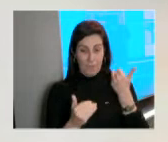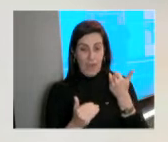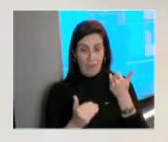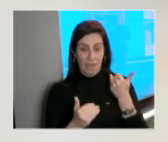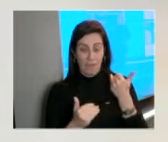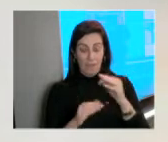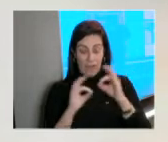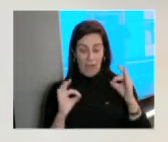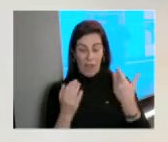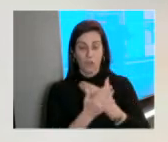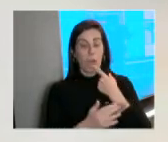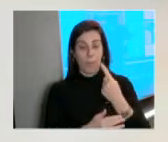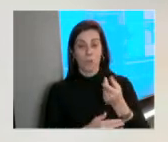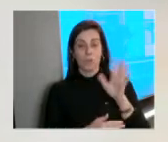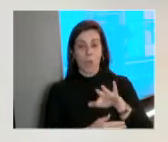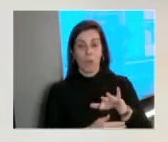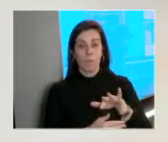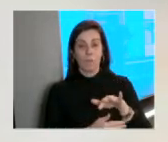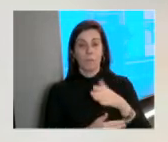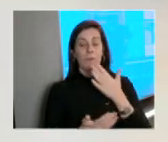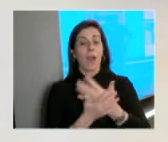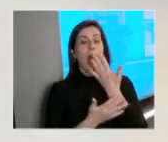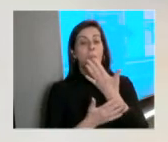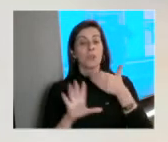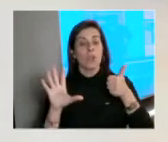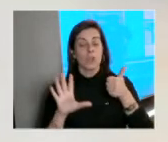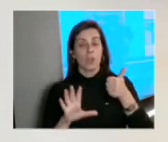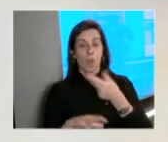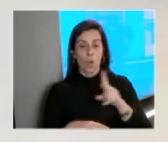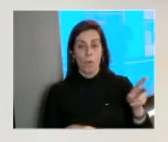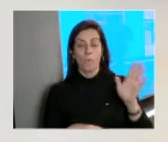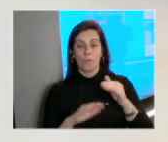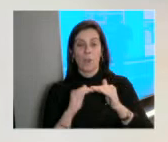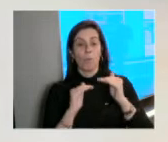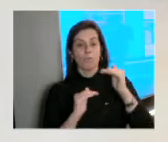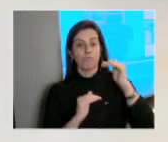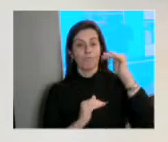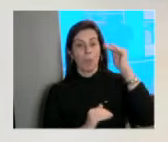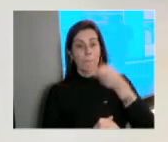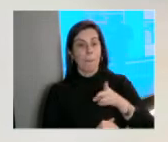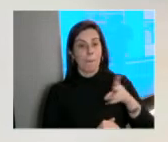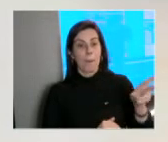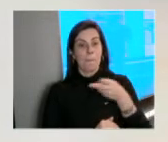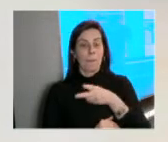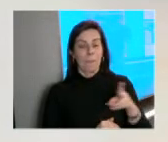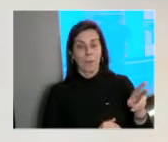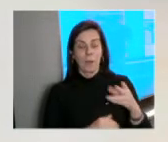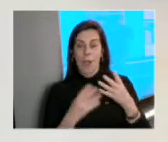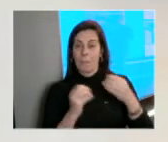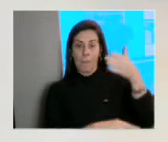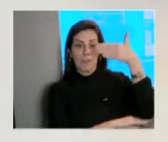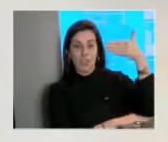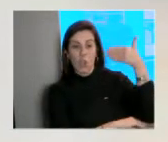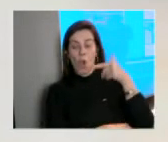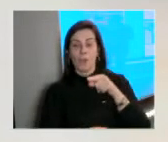של התוכנית, כבר דיווחנו שהמקרי המוות עלו ל-56, וזה בוודאי עוד יעלה, אבל מסתבר שבהרבה מאוד